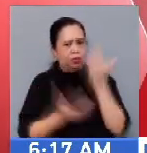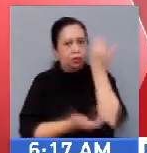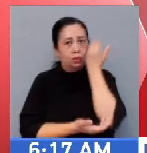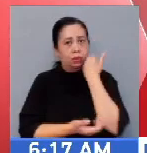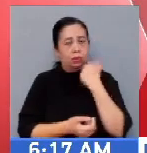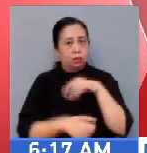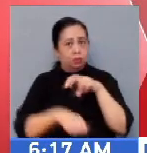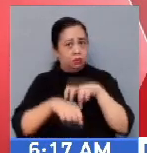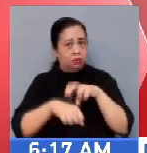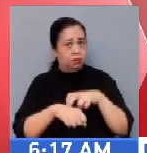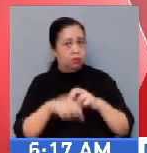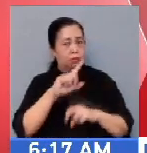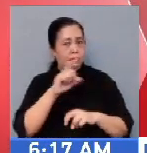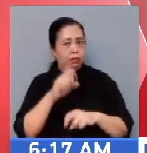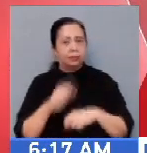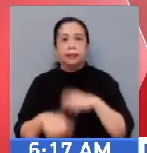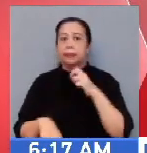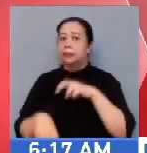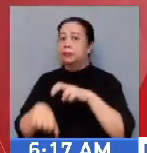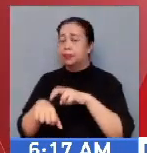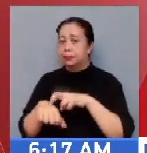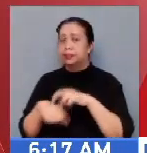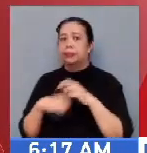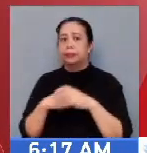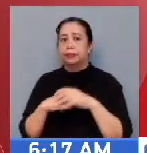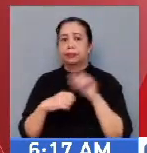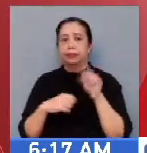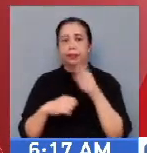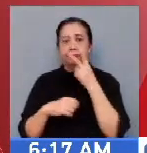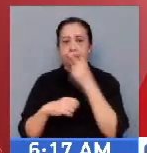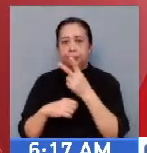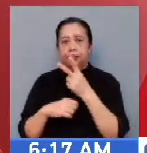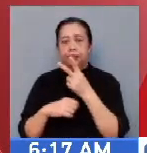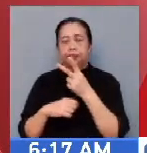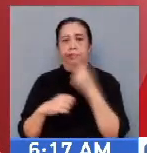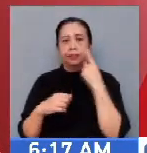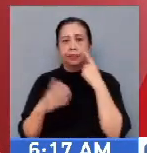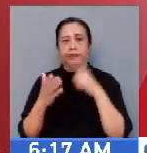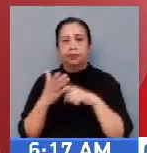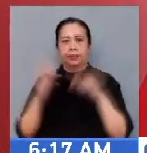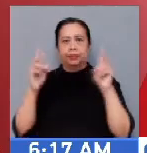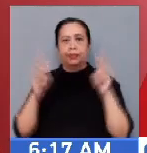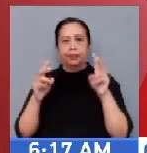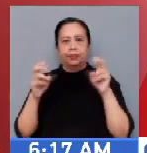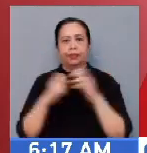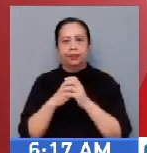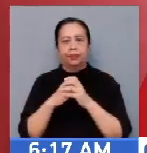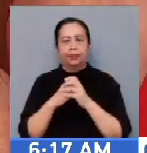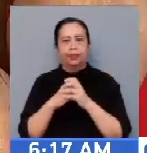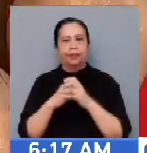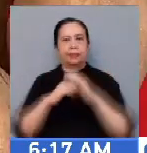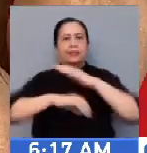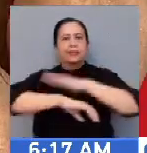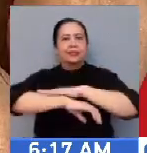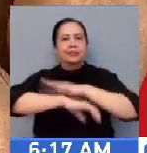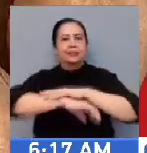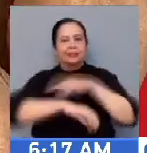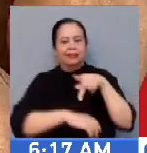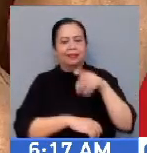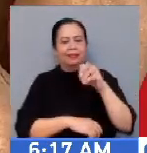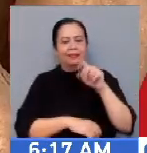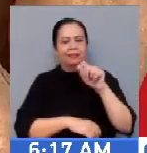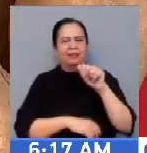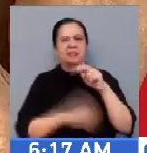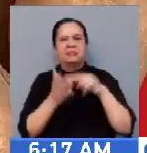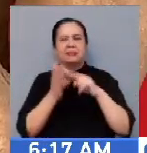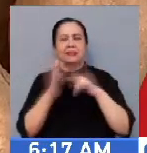sa patatas naman po, yung nakikita natin sa palengke, ito po yung tinatawag natin na table potatoes. Uh-huh. No? Ayun nga lang po, kung talagang gusto